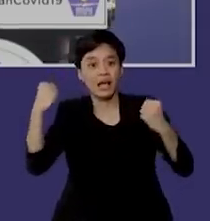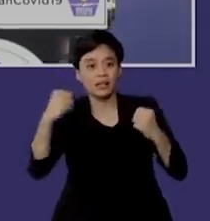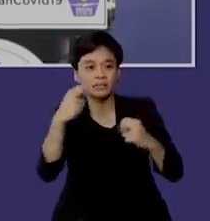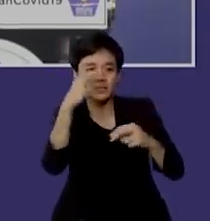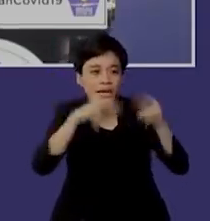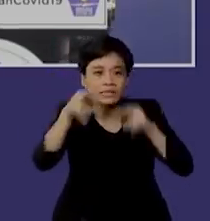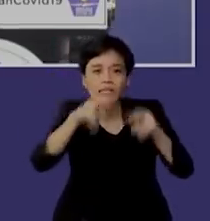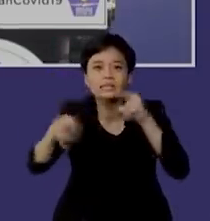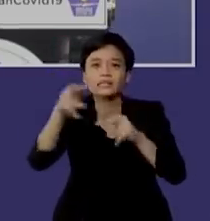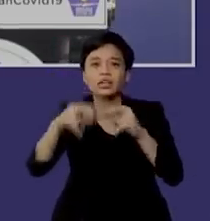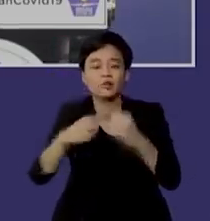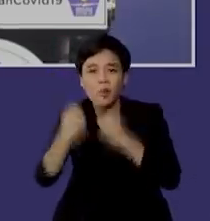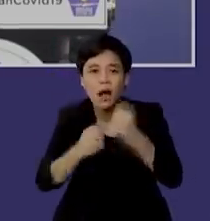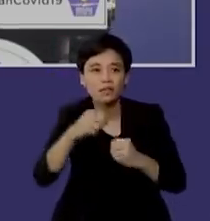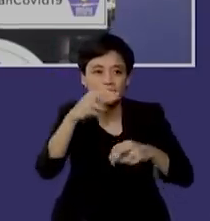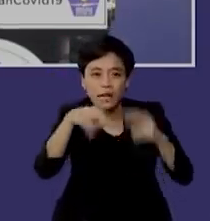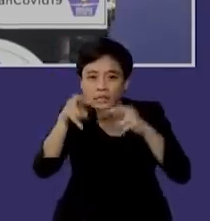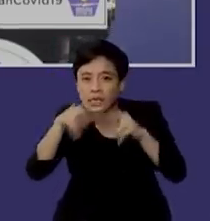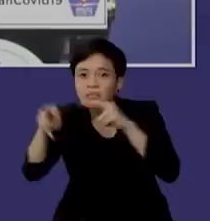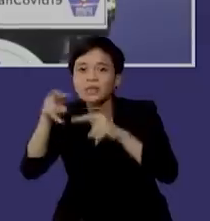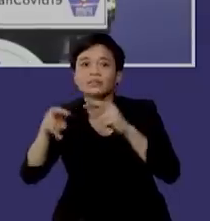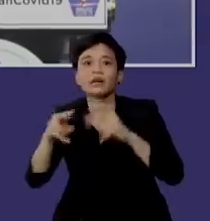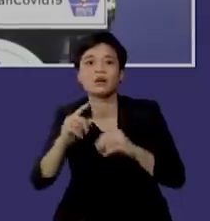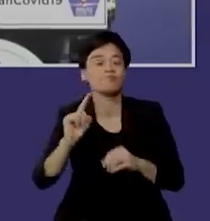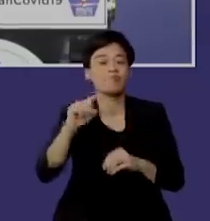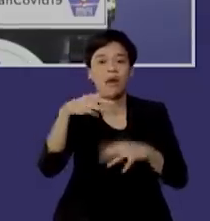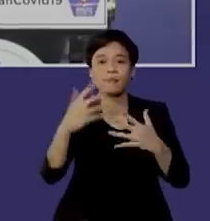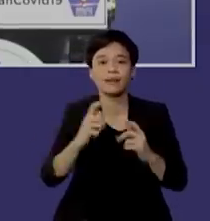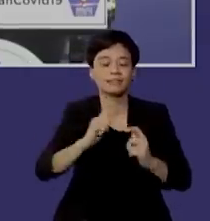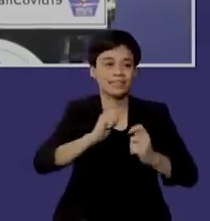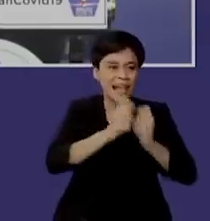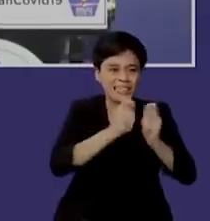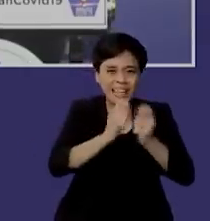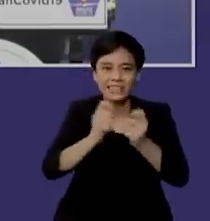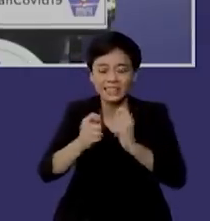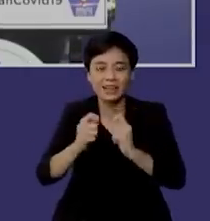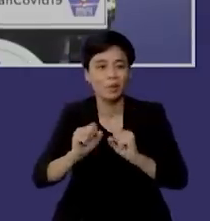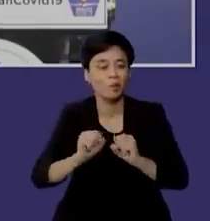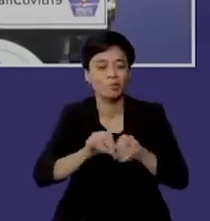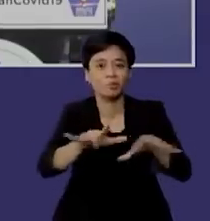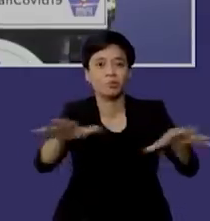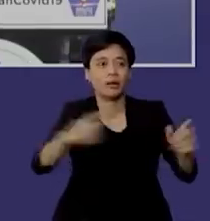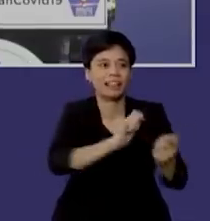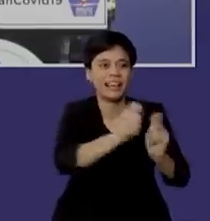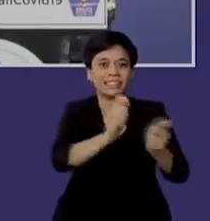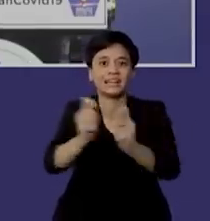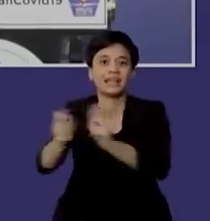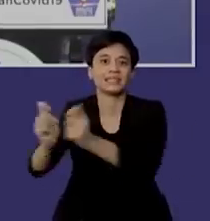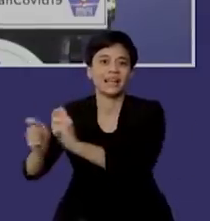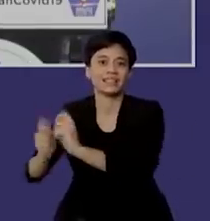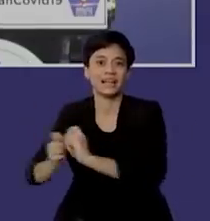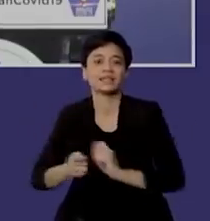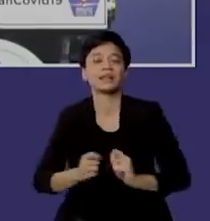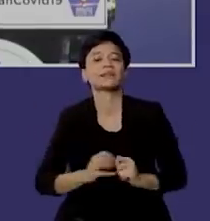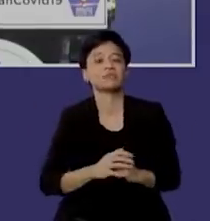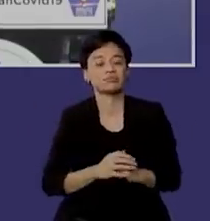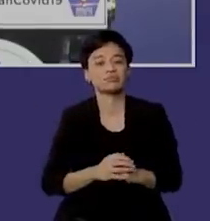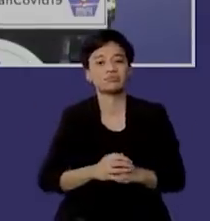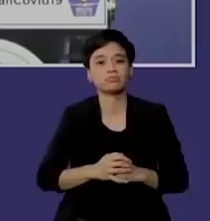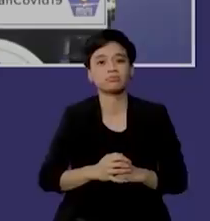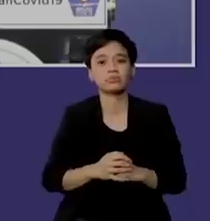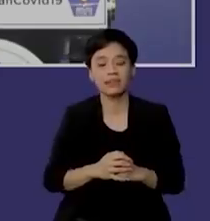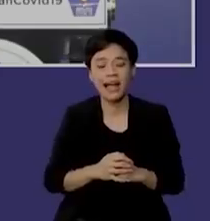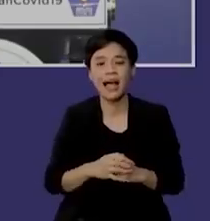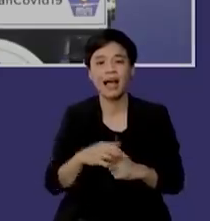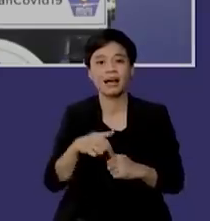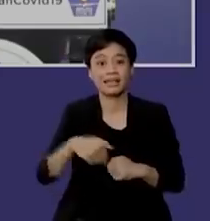disertai dengan testing yang masif dari tracing yang kita dapatkan tentunya